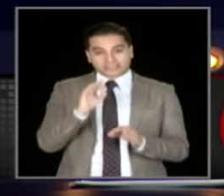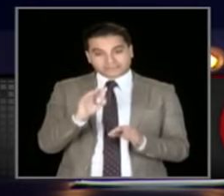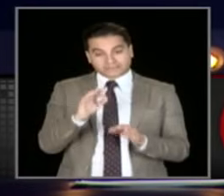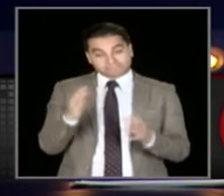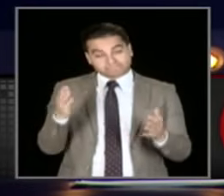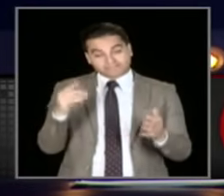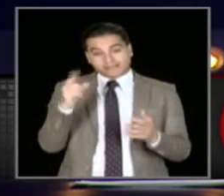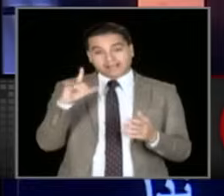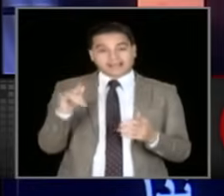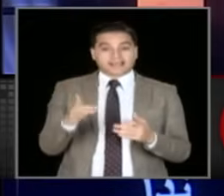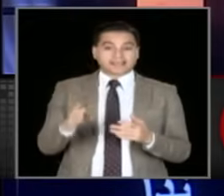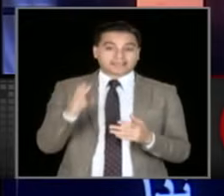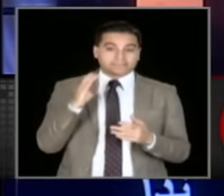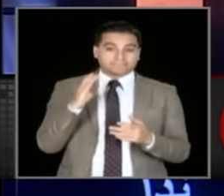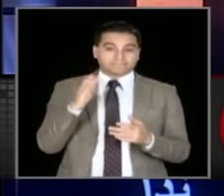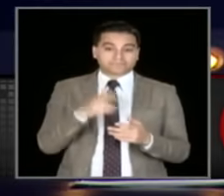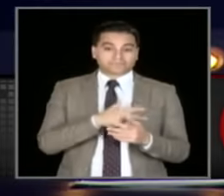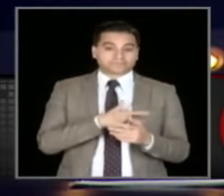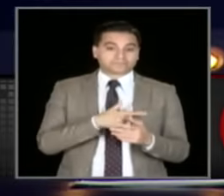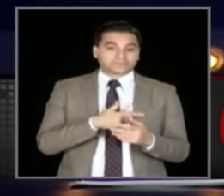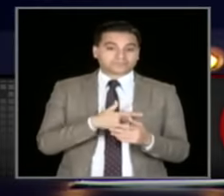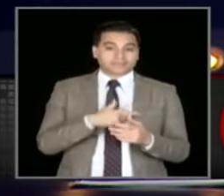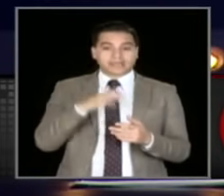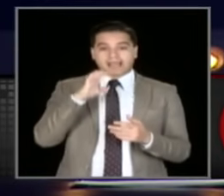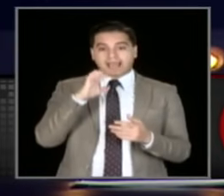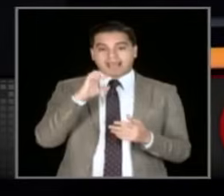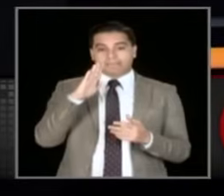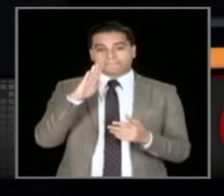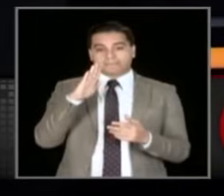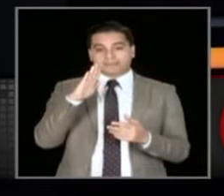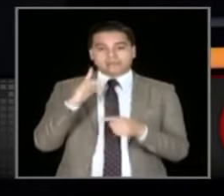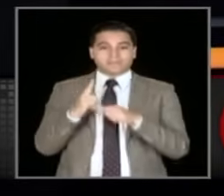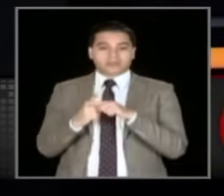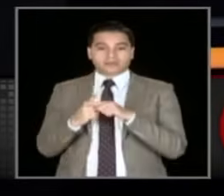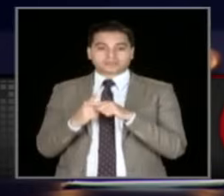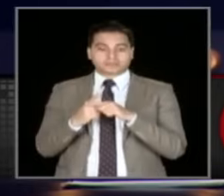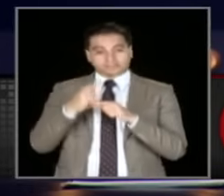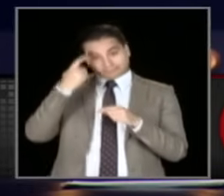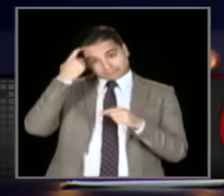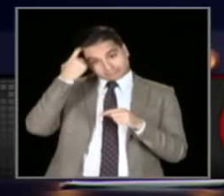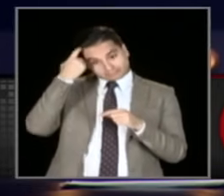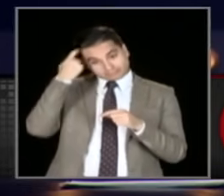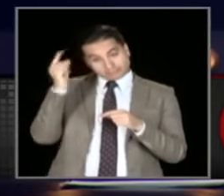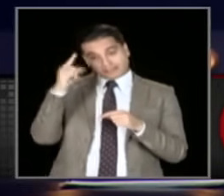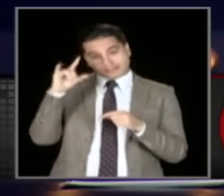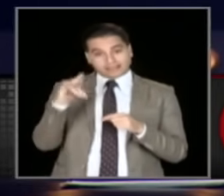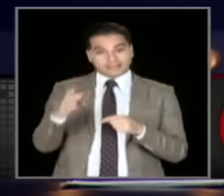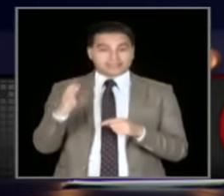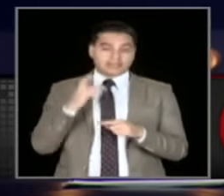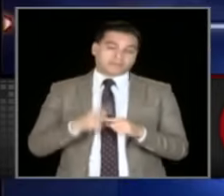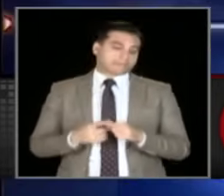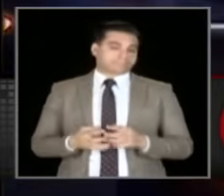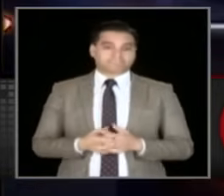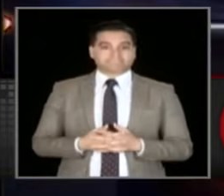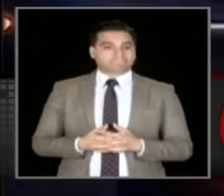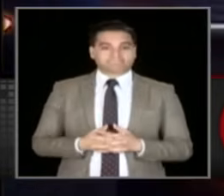ندى، إجابتك؟ AB نيجاتيف. AB نيجاتيف. مش تقول إجابة تانية؟ ندى البلتاجي،